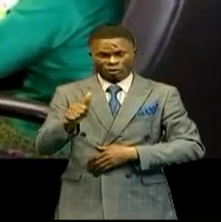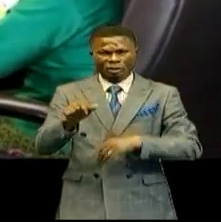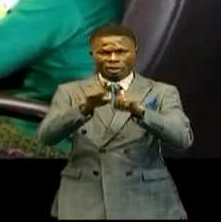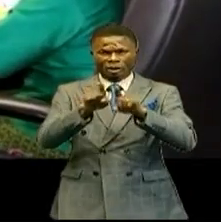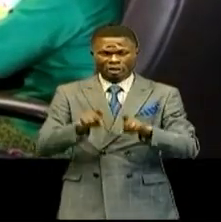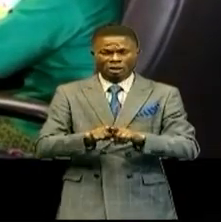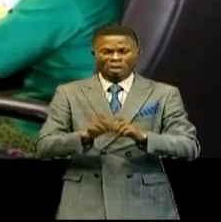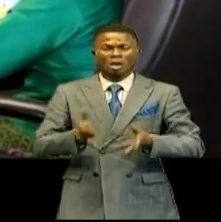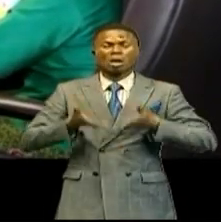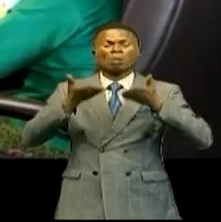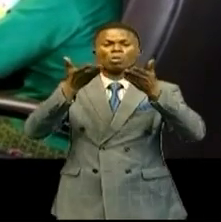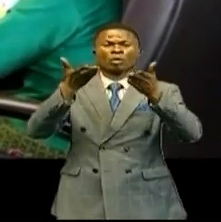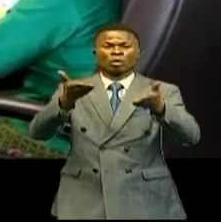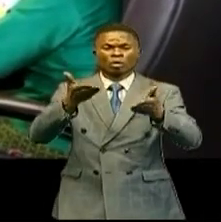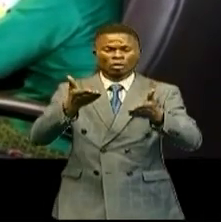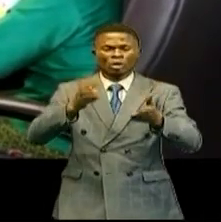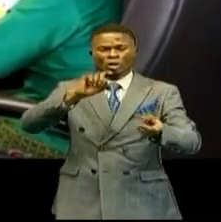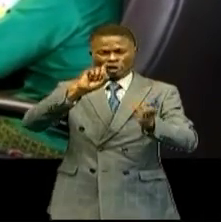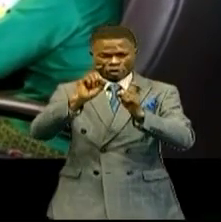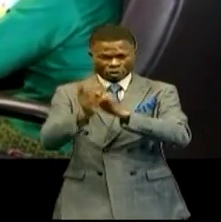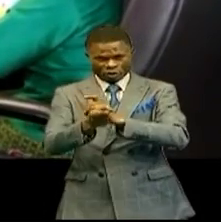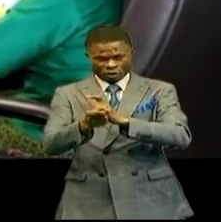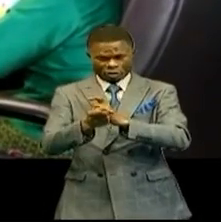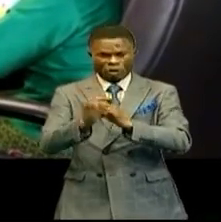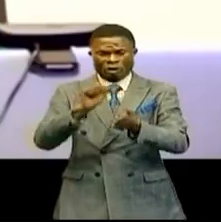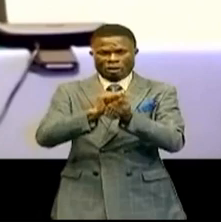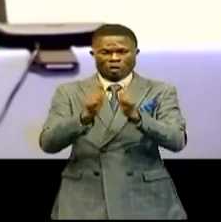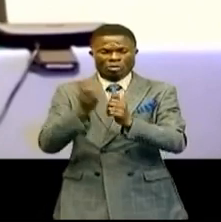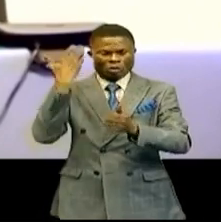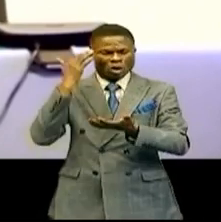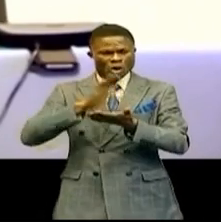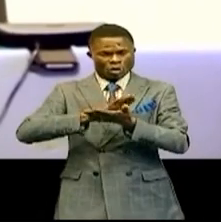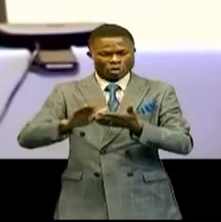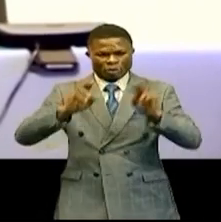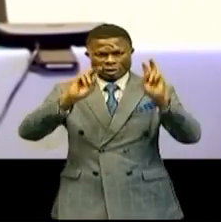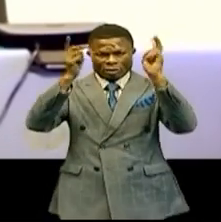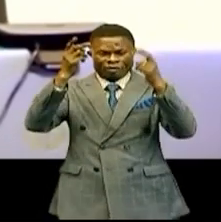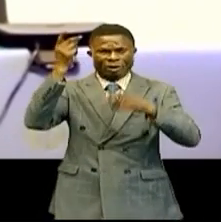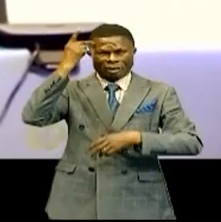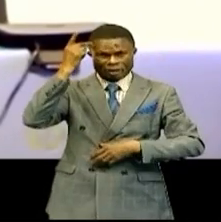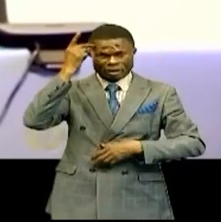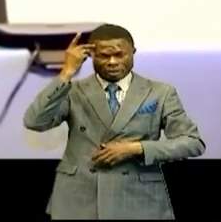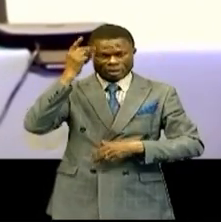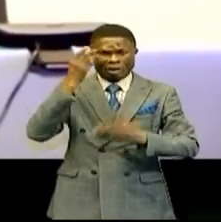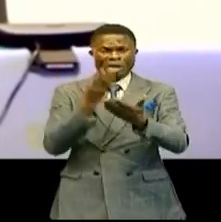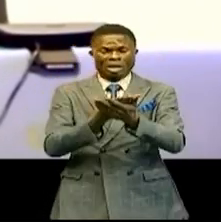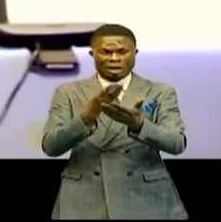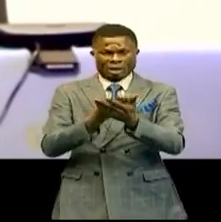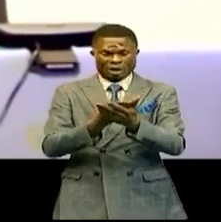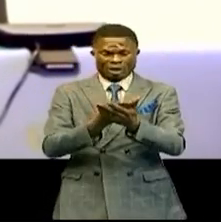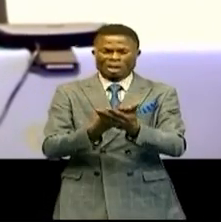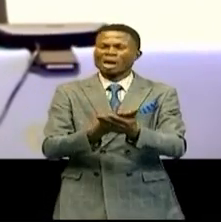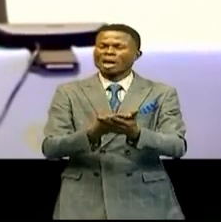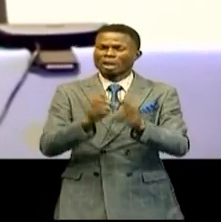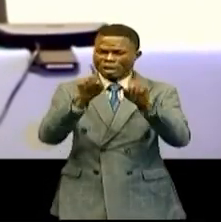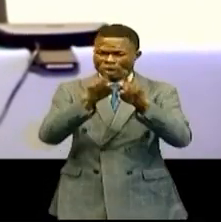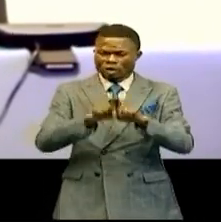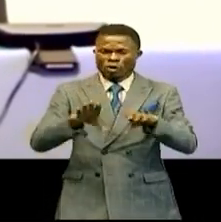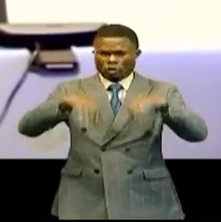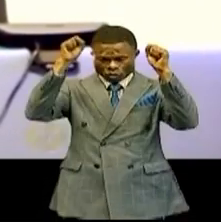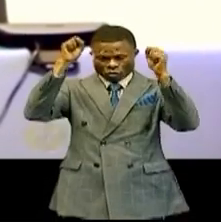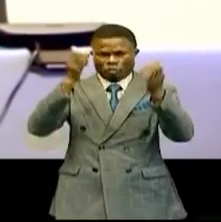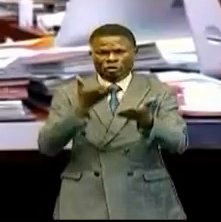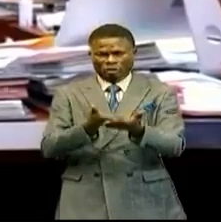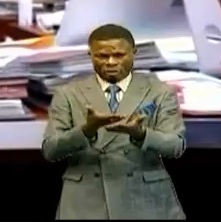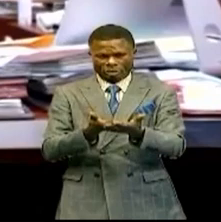été proposées pour améliorer la desserte en eau potable à Kinshasa. Le budget y afférent a aussi été